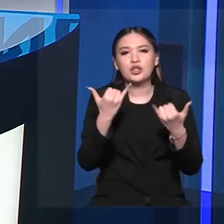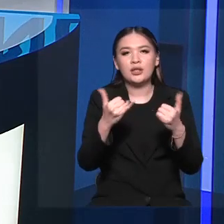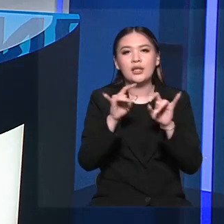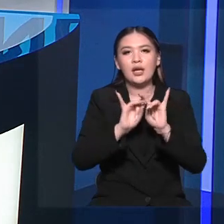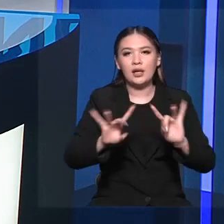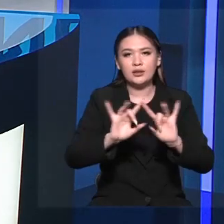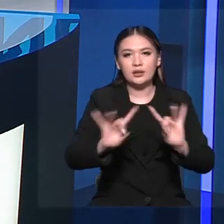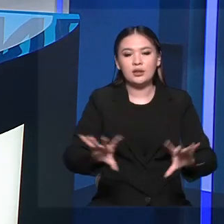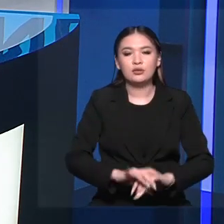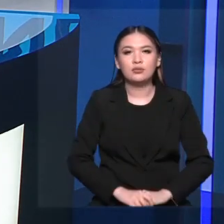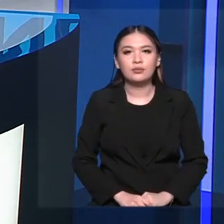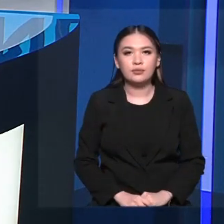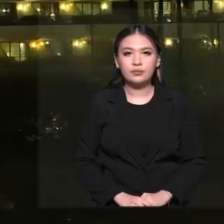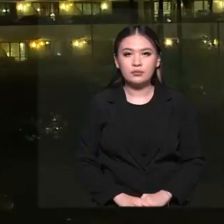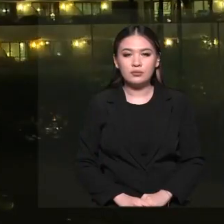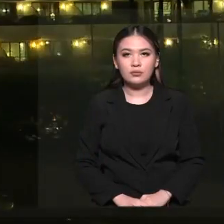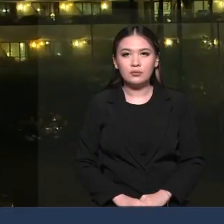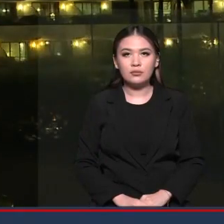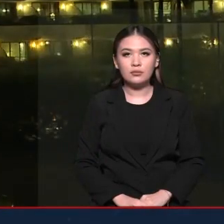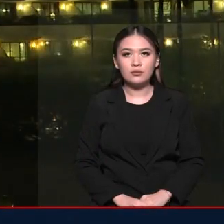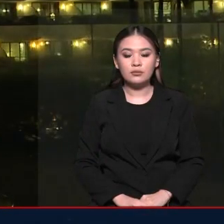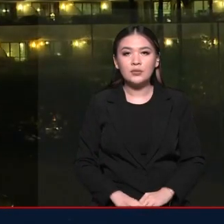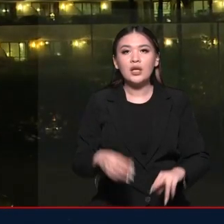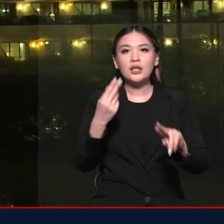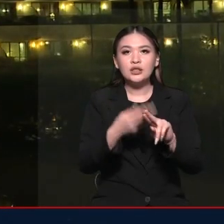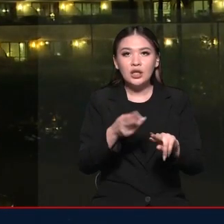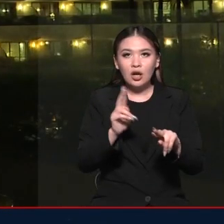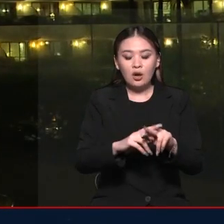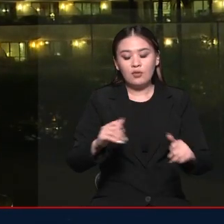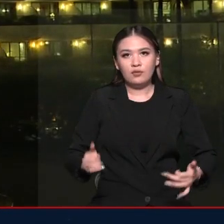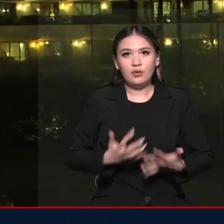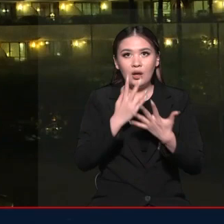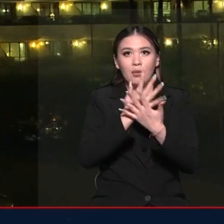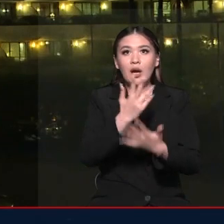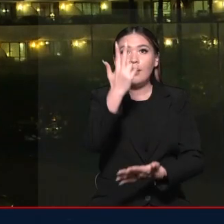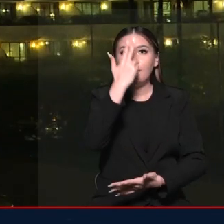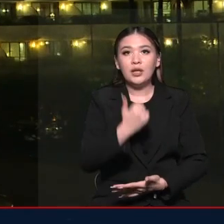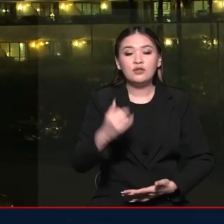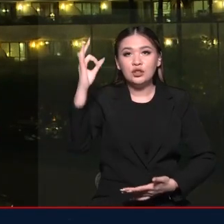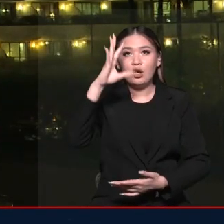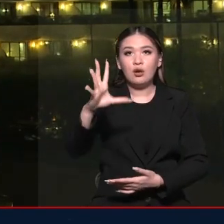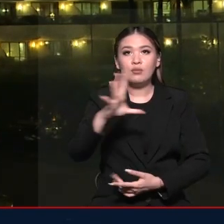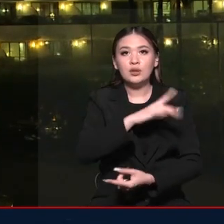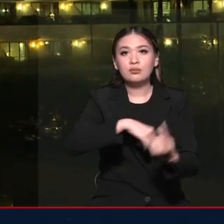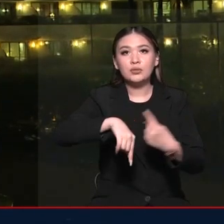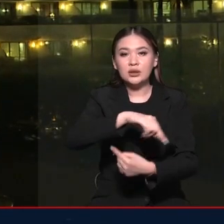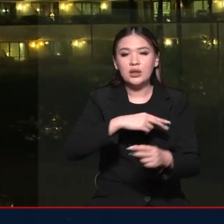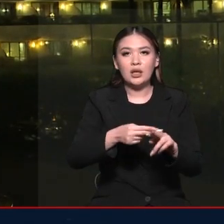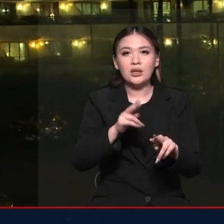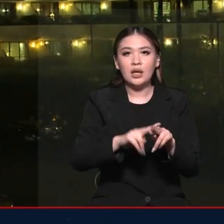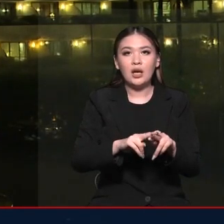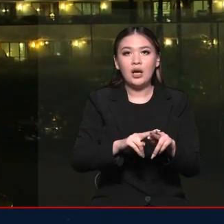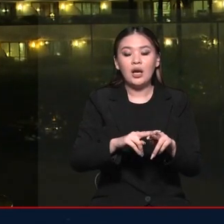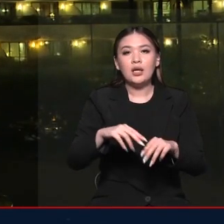моя коллега Кунзая Курмет. Такого ажиотажа, казалось бы, на привычном бизнес-форуме не ожидал никто.